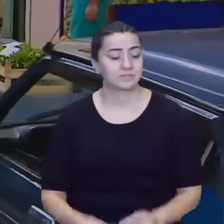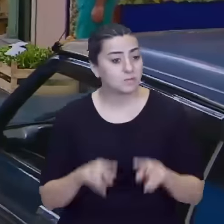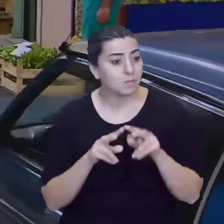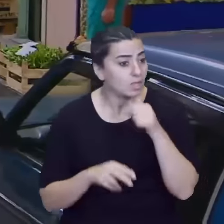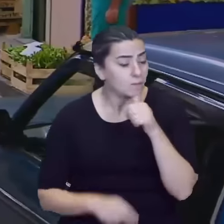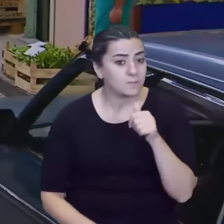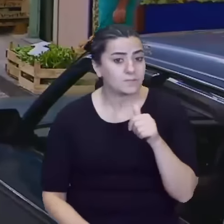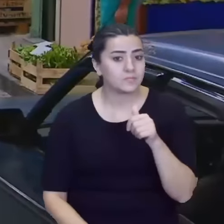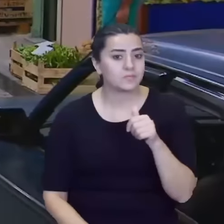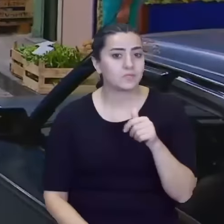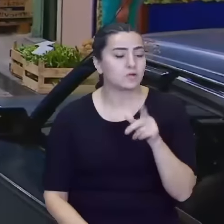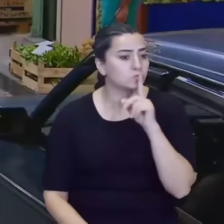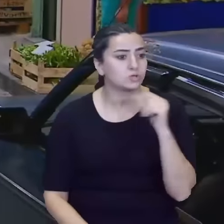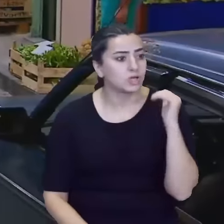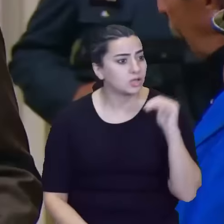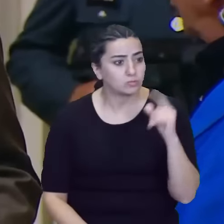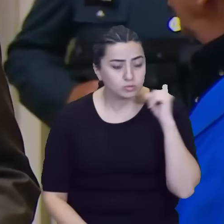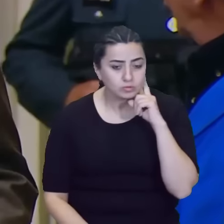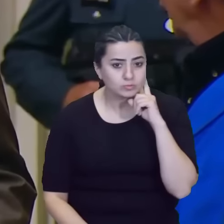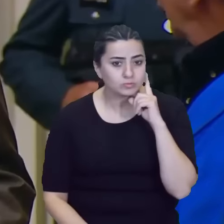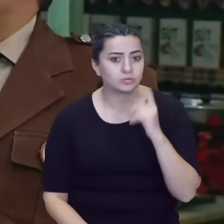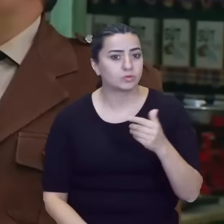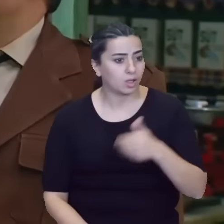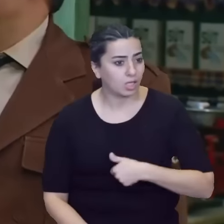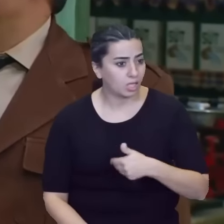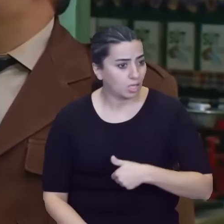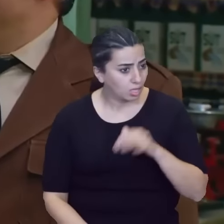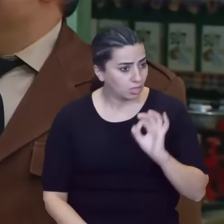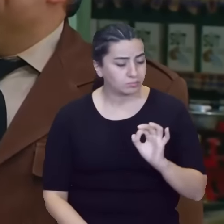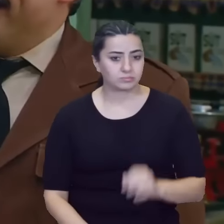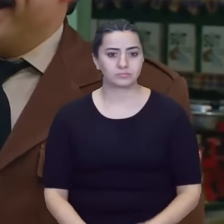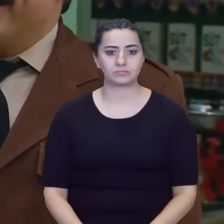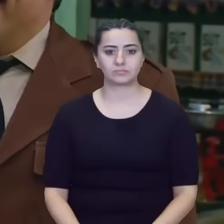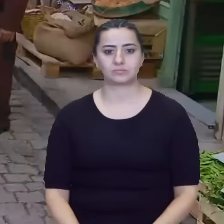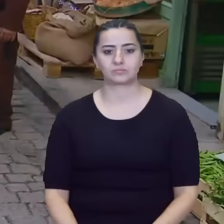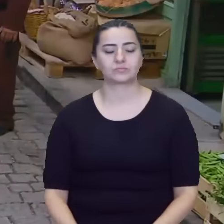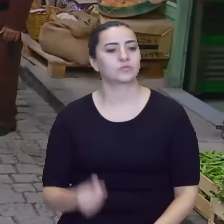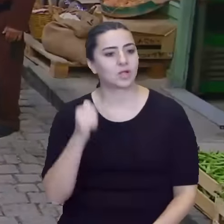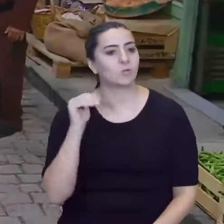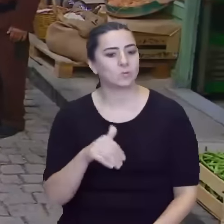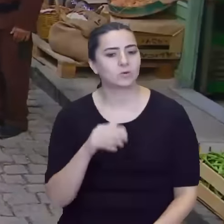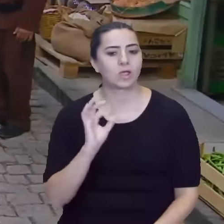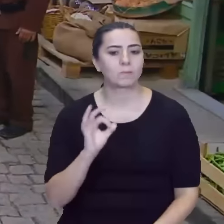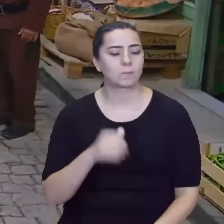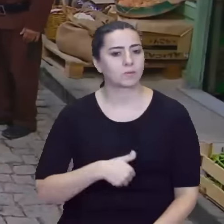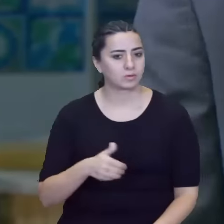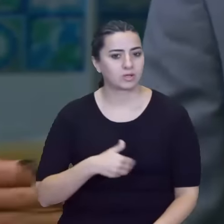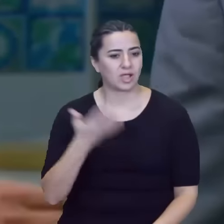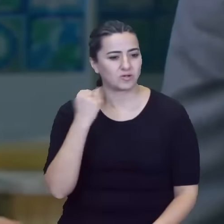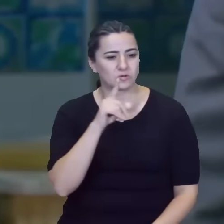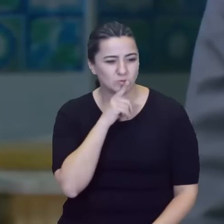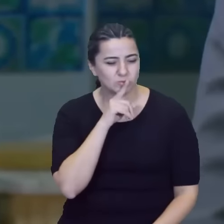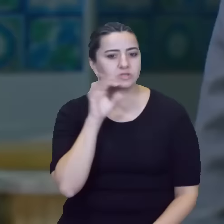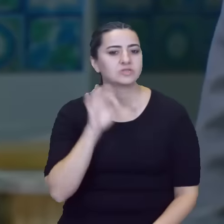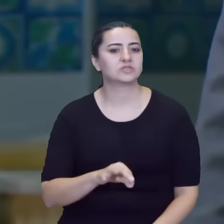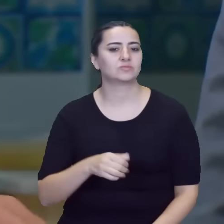abi. Susmuş, geri dönmüş. Evet. Gülüyormuş. He, döndü başkan. Boynuna da gülüyor. Eskiden susmuş